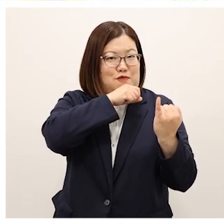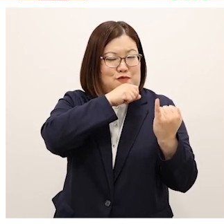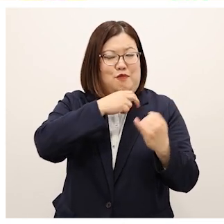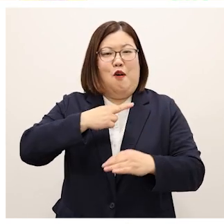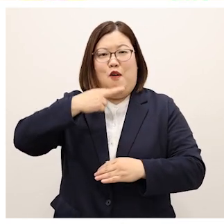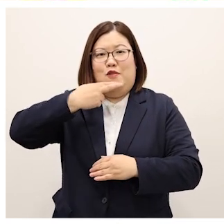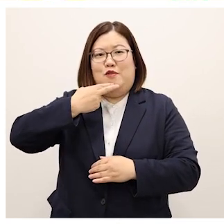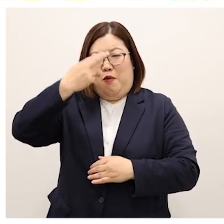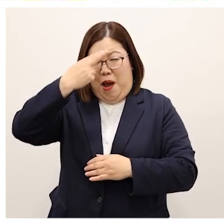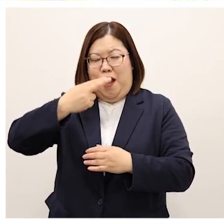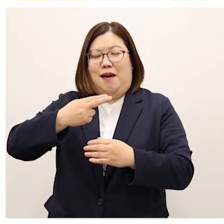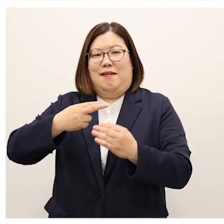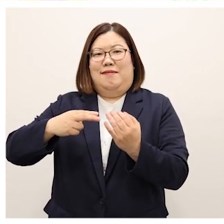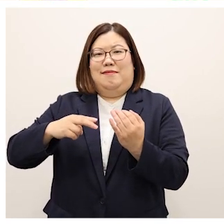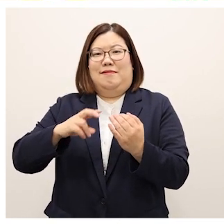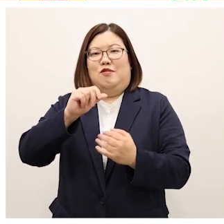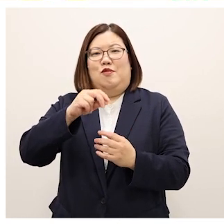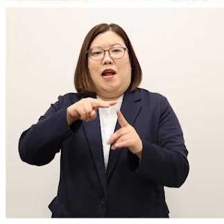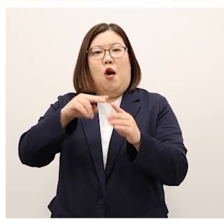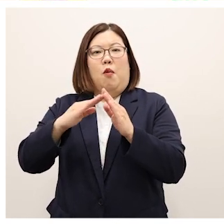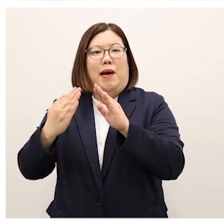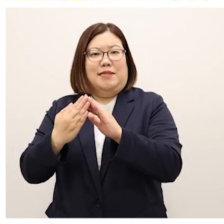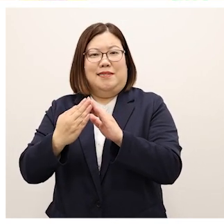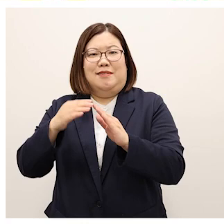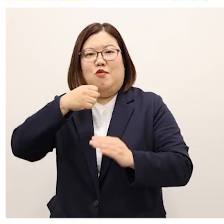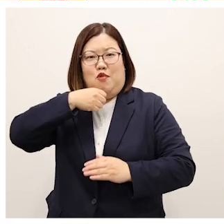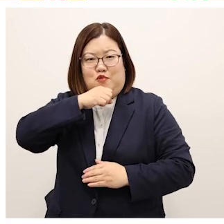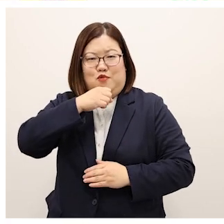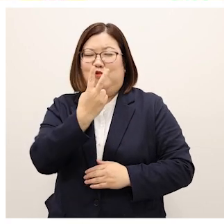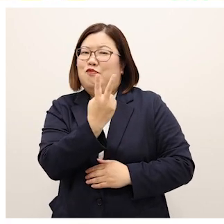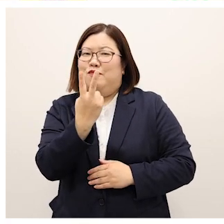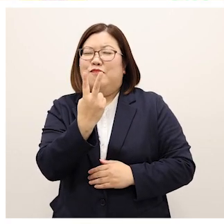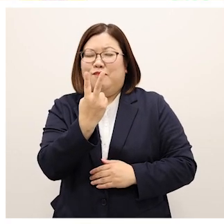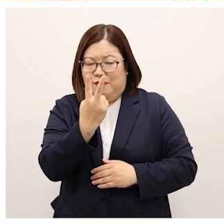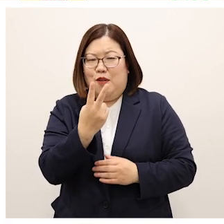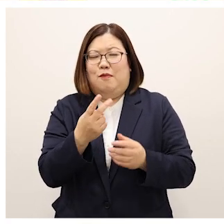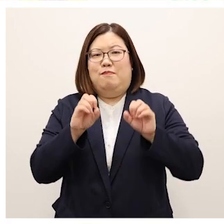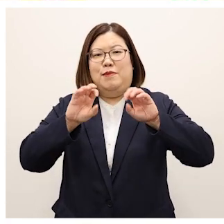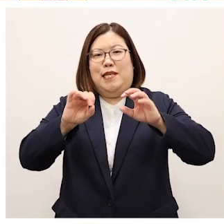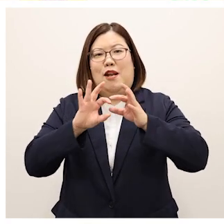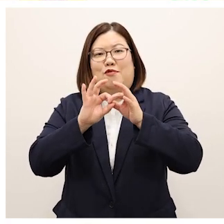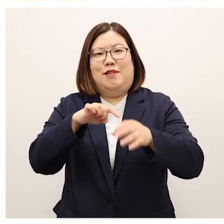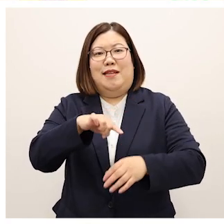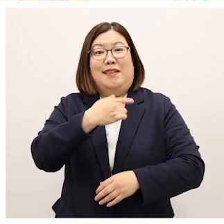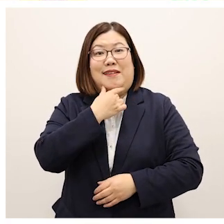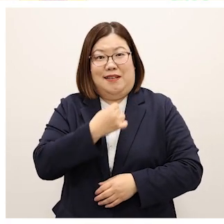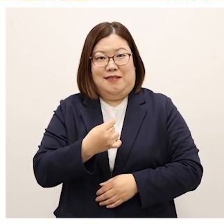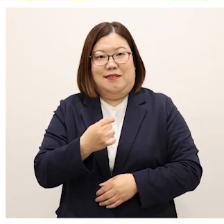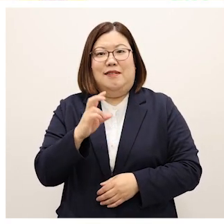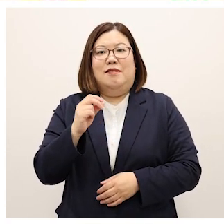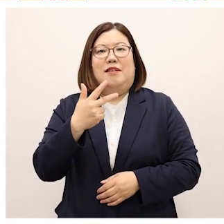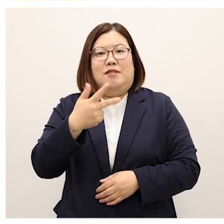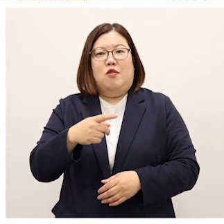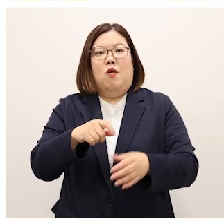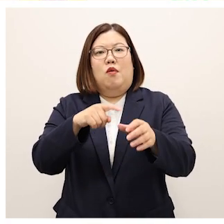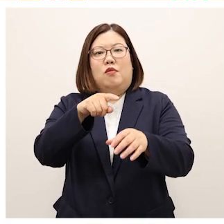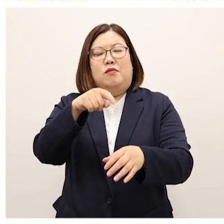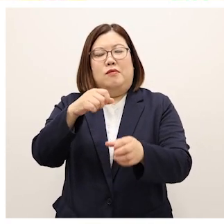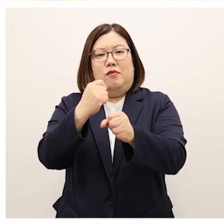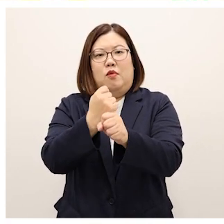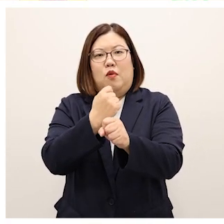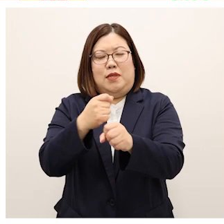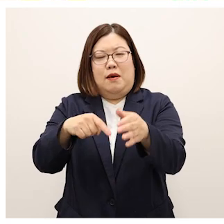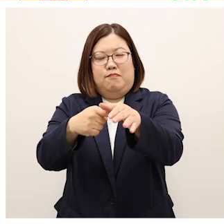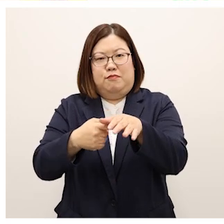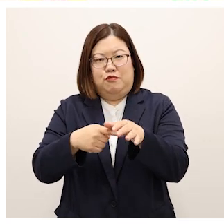ンコンと蕎麦焼酎、土浦小町を引き続き PR し、また土浦市の農産物のさらなる